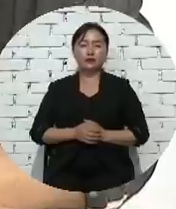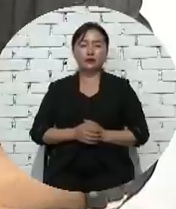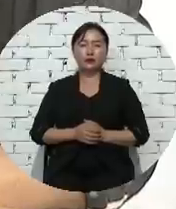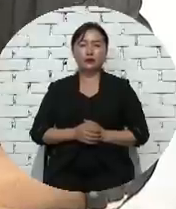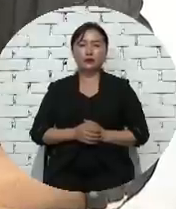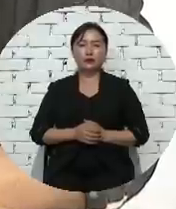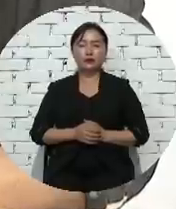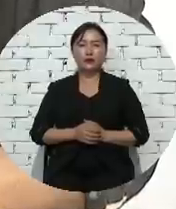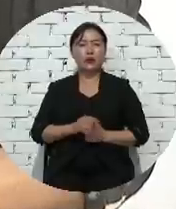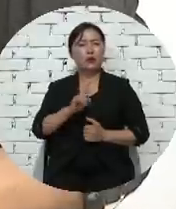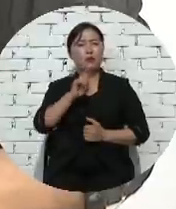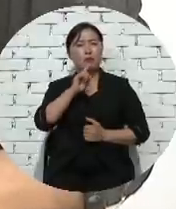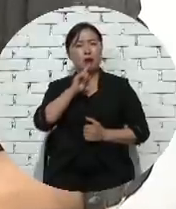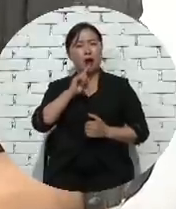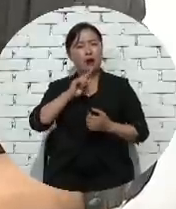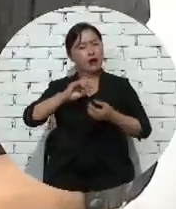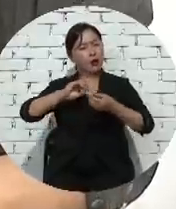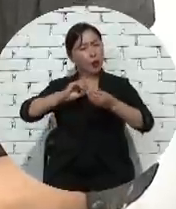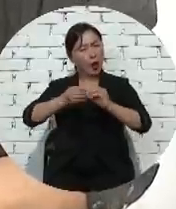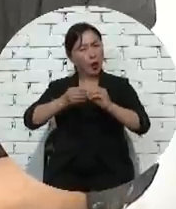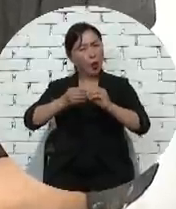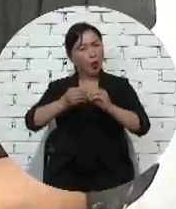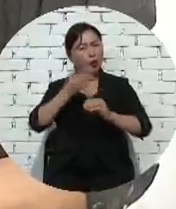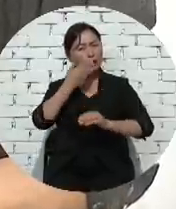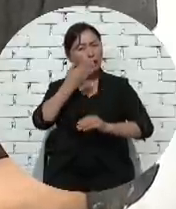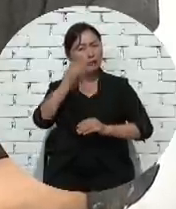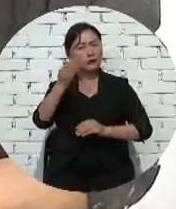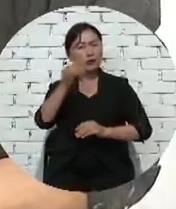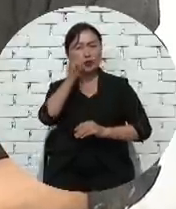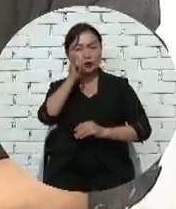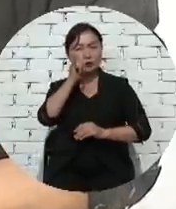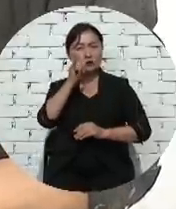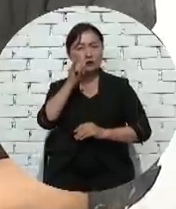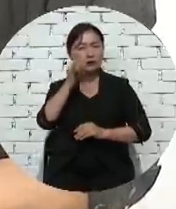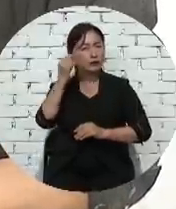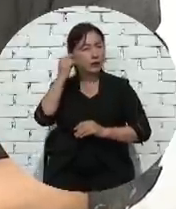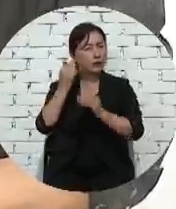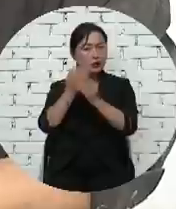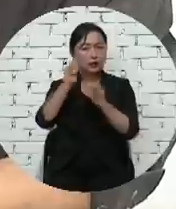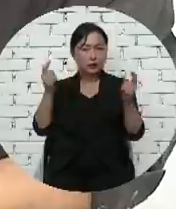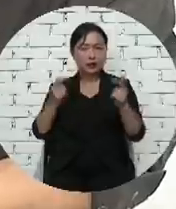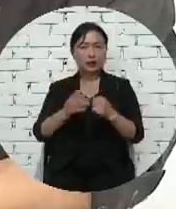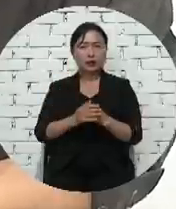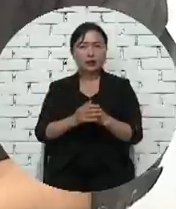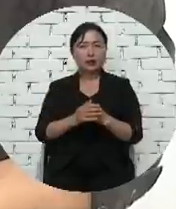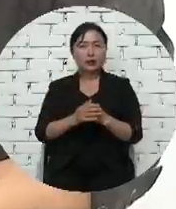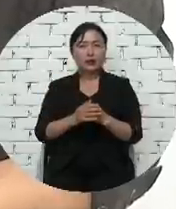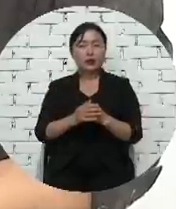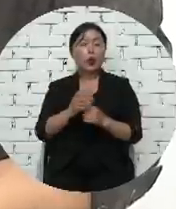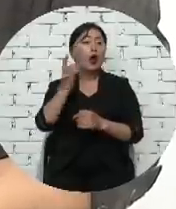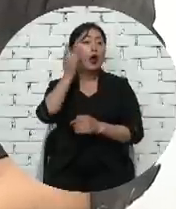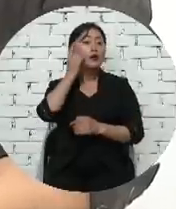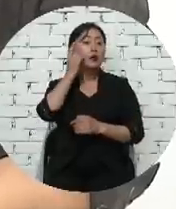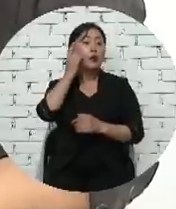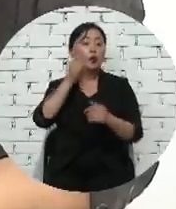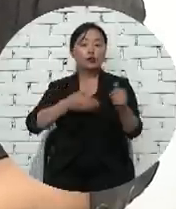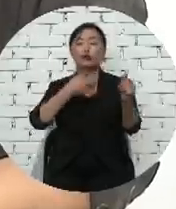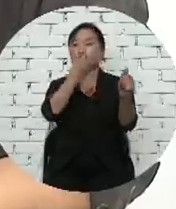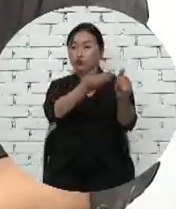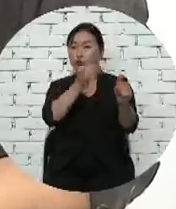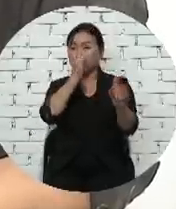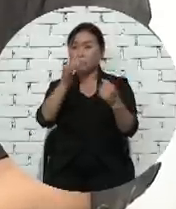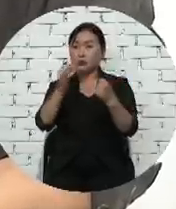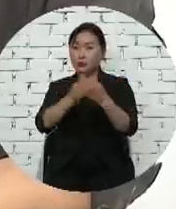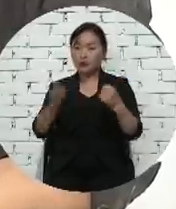뭐랄까 왜곡됐을 가능성이 저는 떠오르지 않습니다. 그리고 지금 그 핸드폰이 그 검찰의 대검에 제출가 되어 있는 상태고